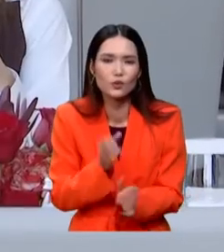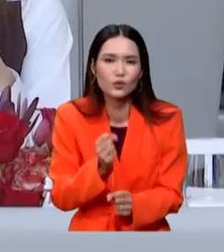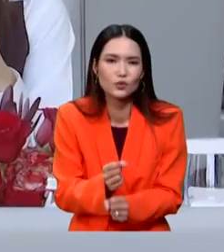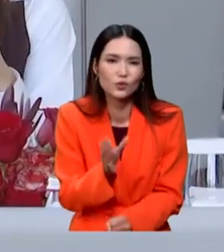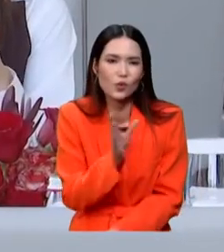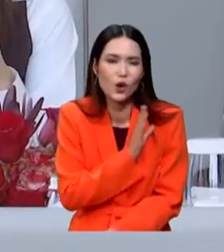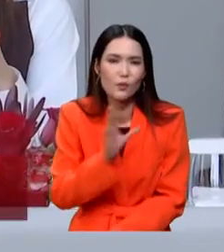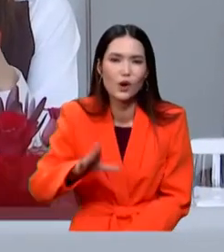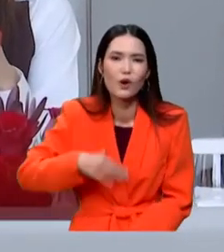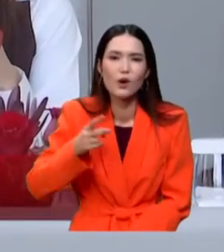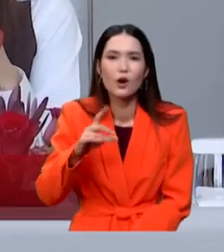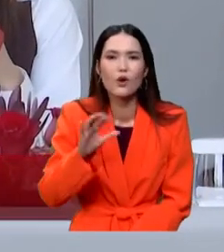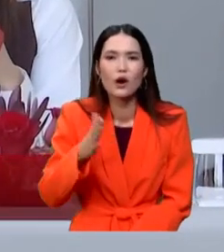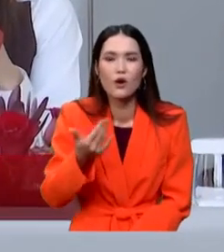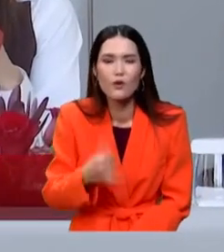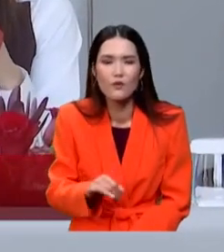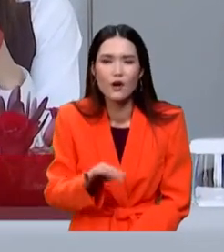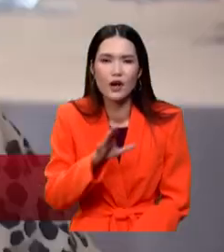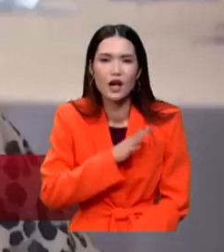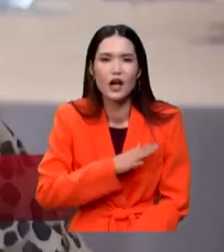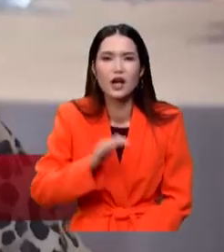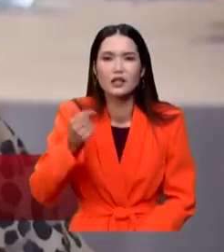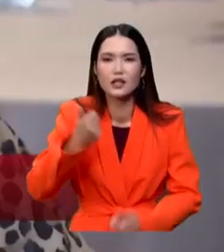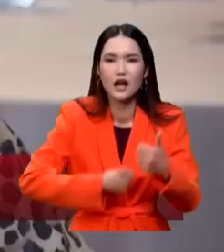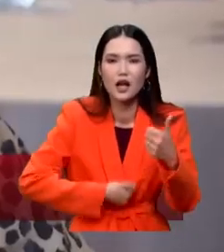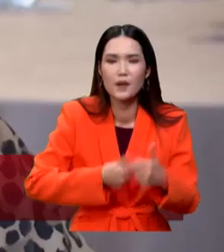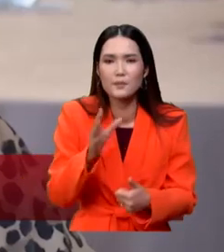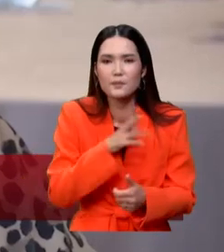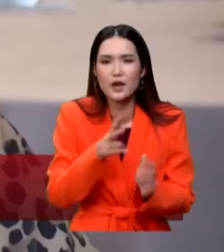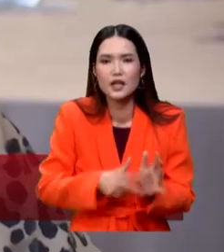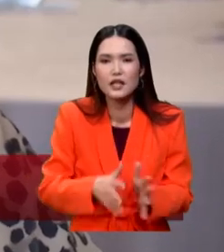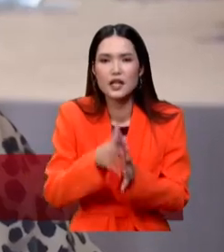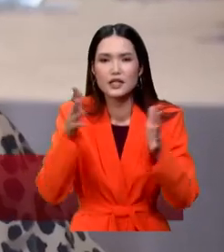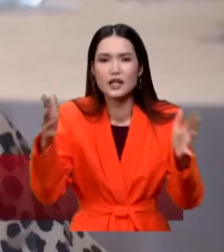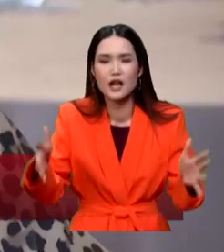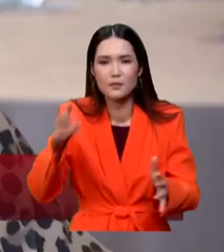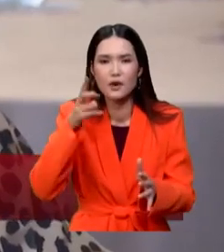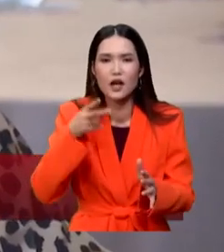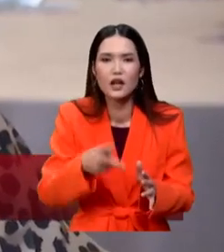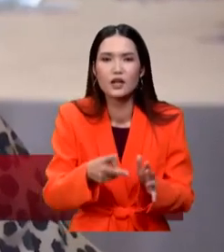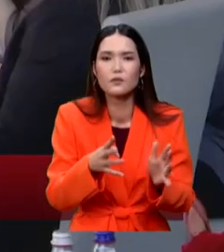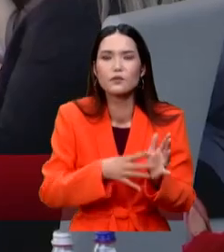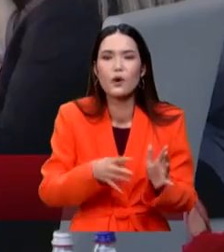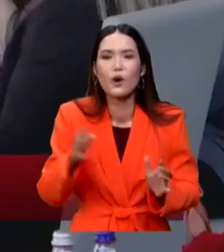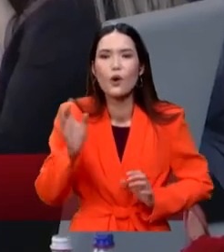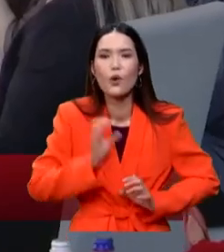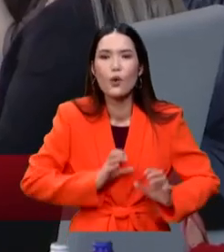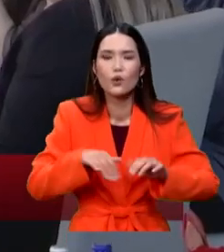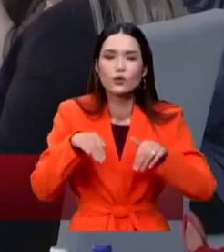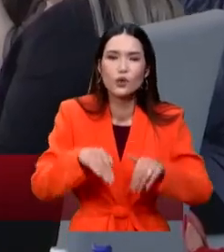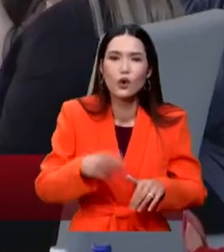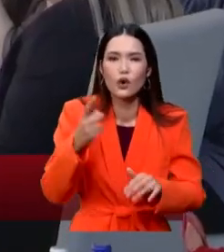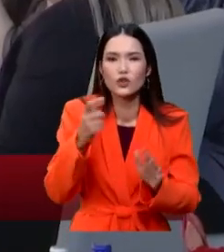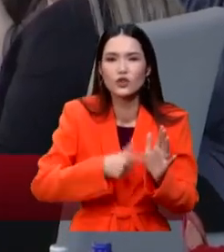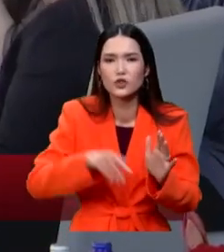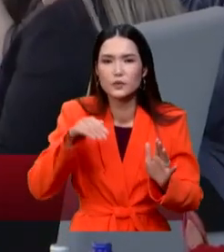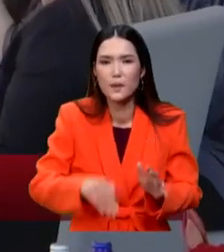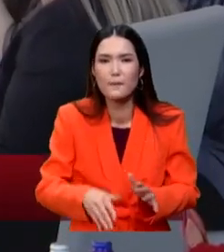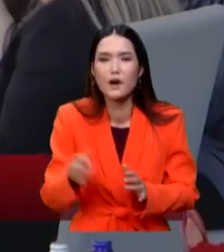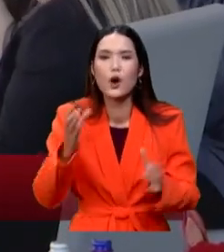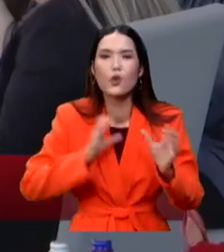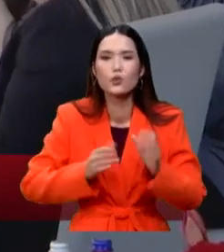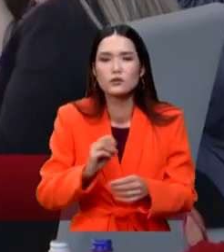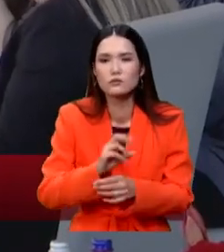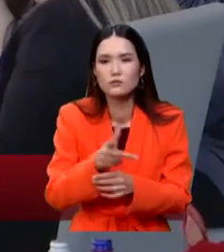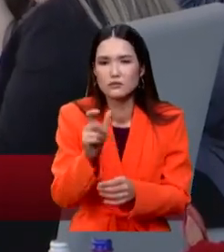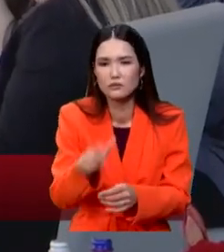Былтыр Huawei ICT Competition байқауы 80-нен астам елді, 2000 колледж бен университетті, 170 мыңнан астам студентті